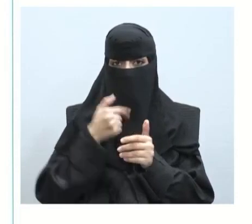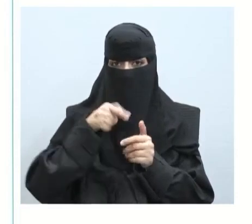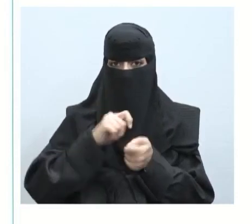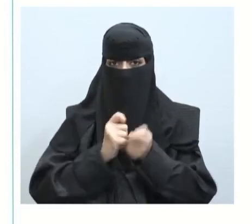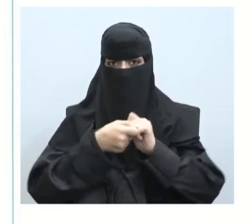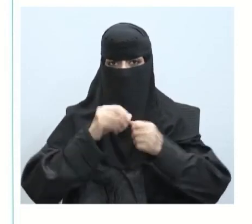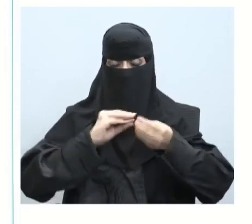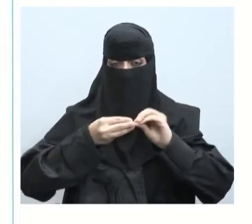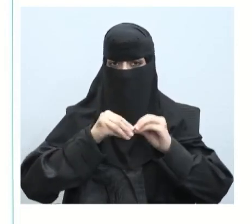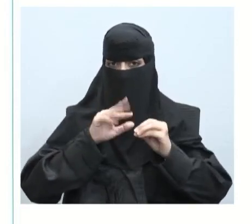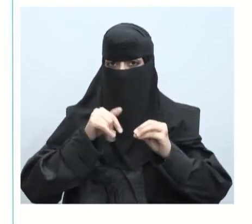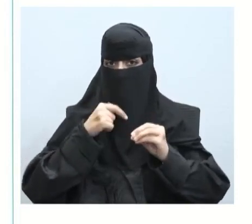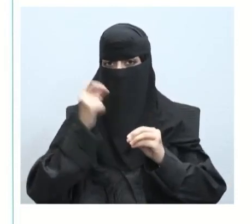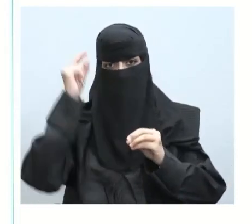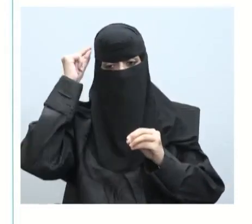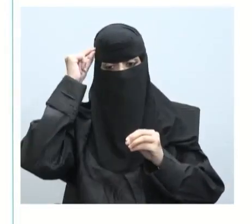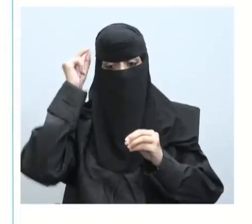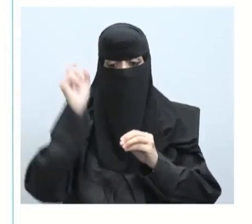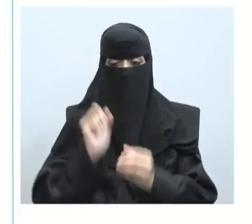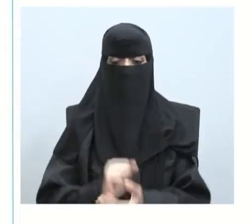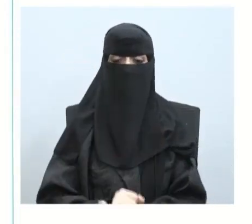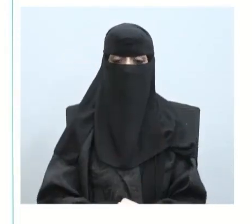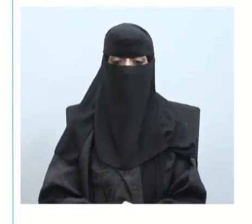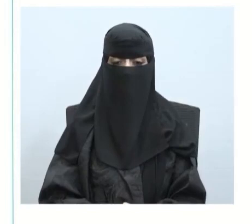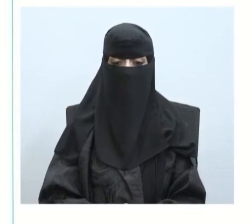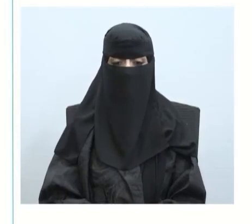وتغيير اللون إلى اللون الأسود.